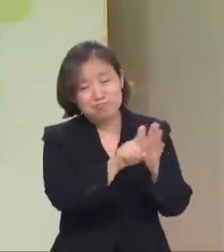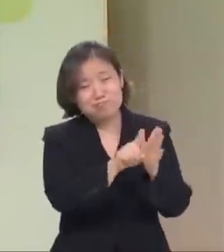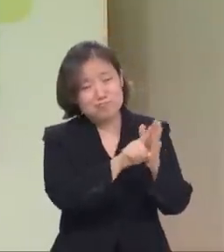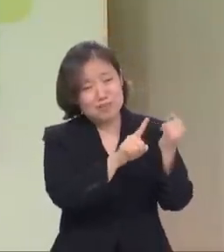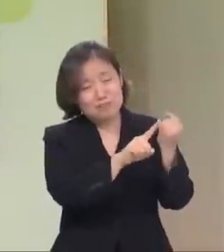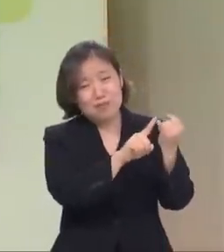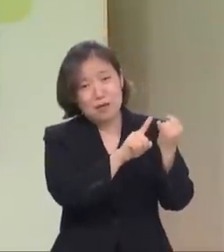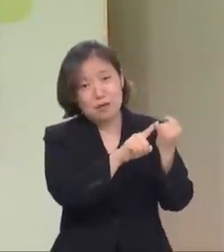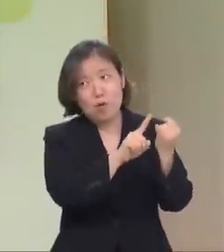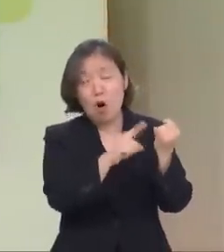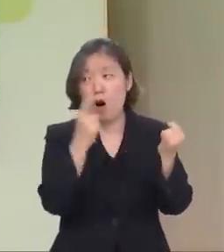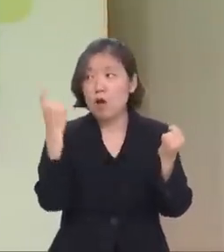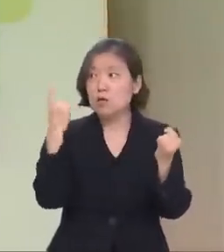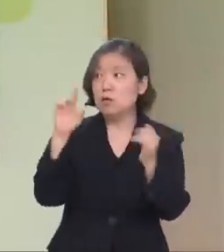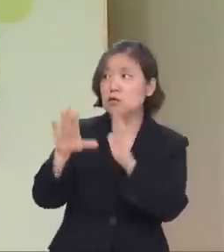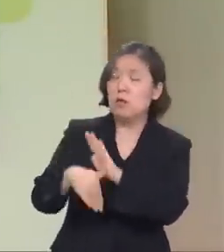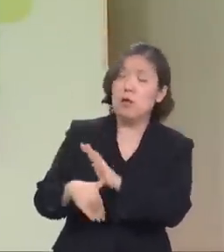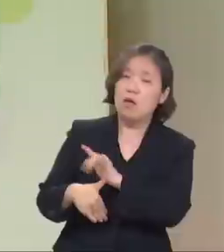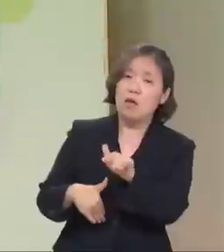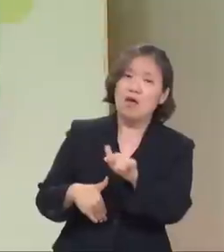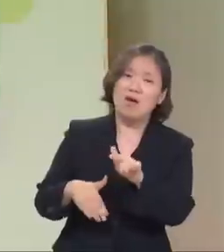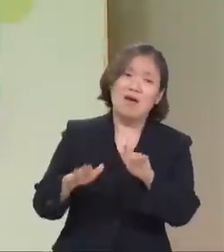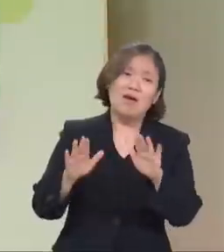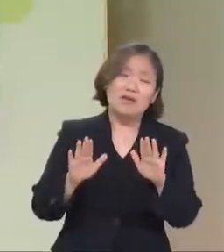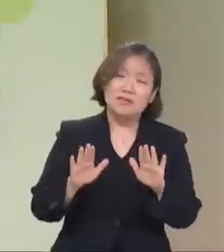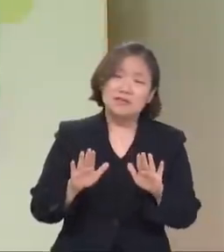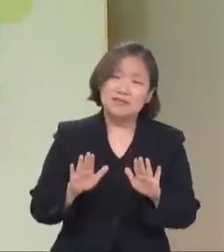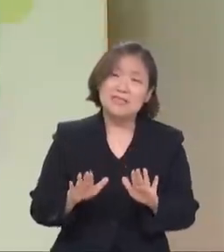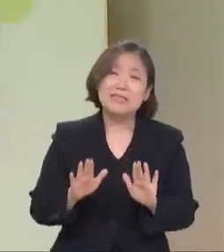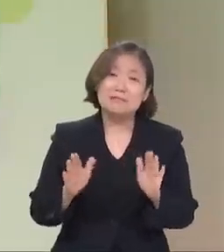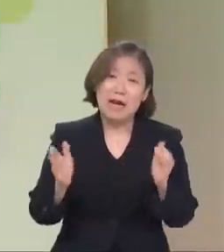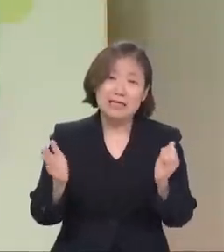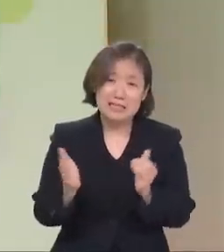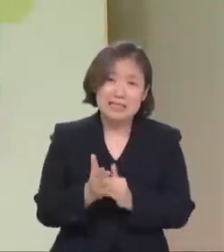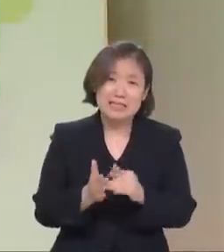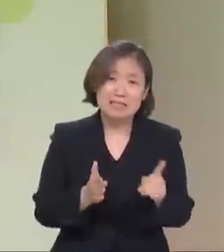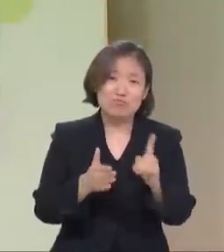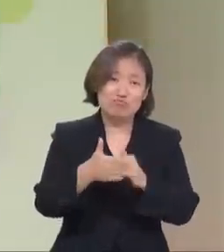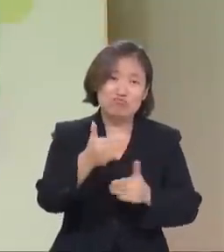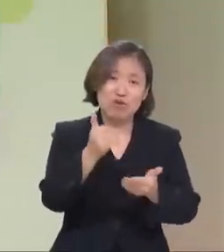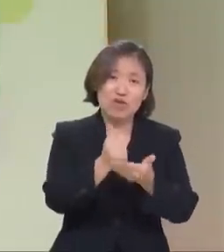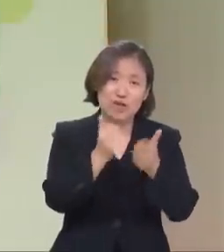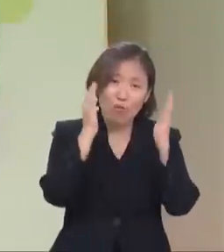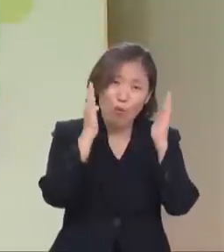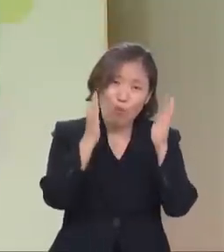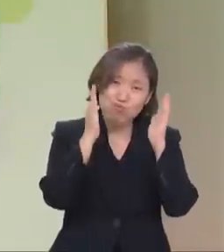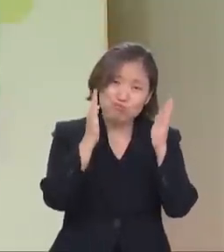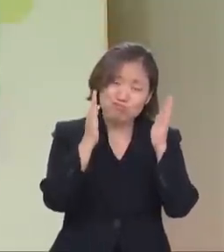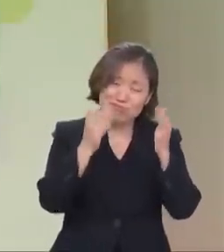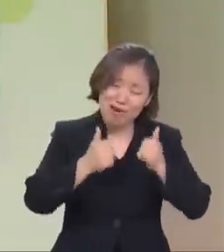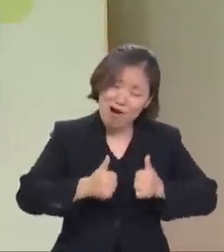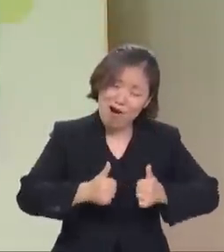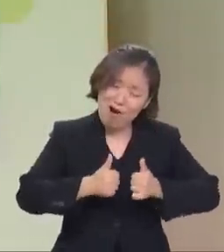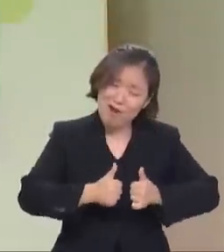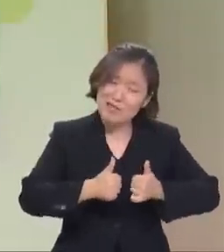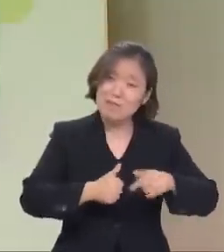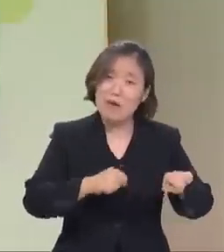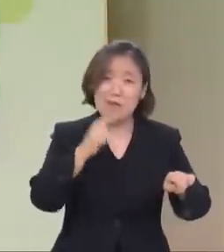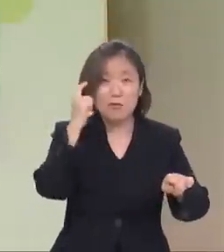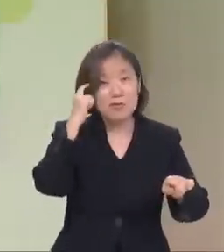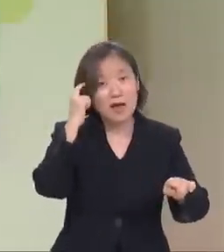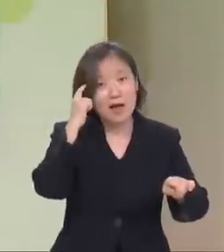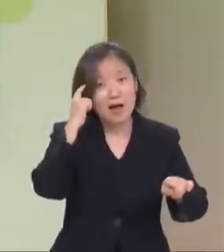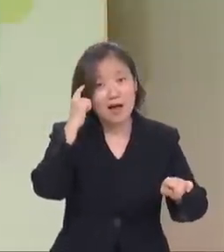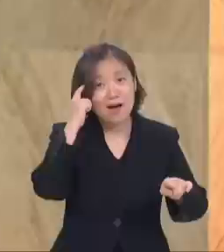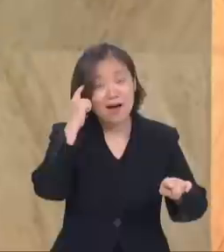순간 그동안 불교 공부 좀 했다고 나름대로 불고 공부 좀 했다고 생각해